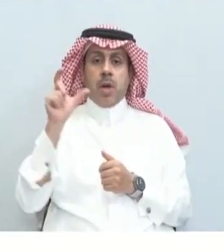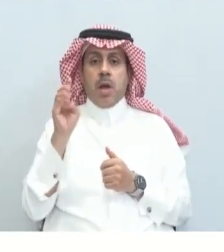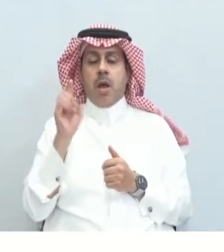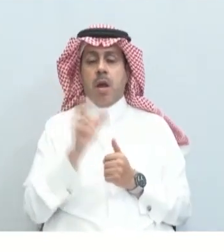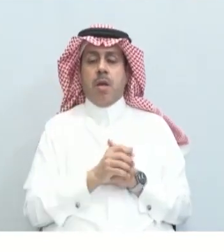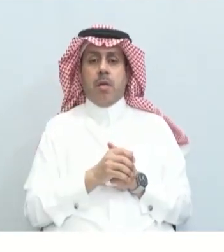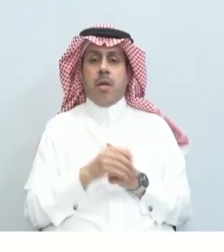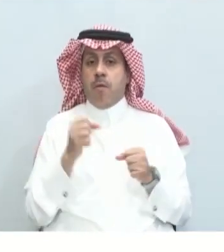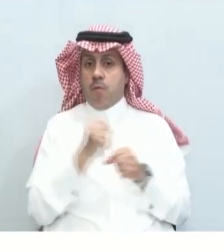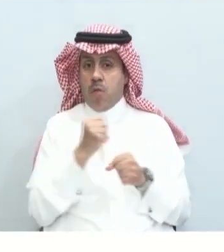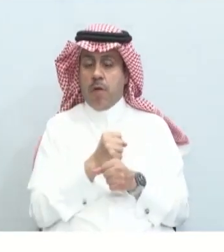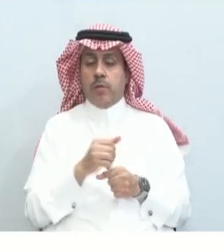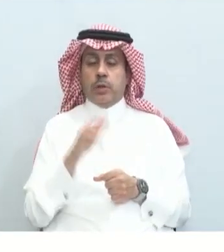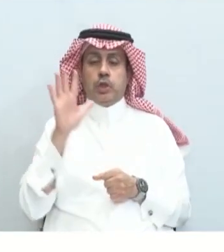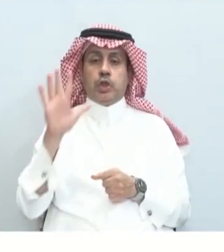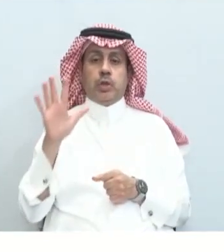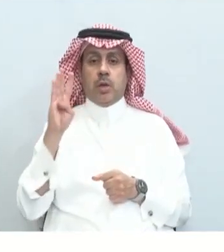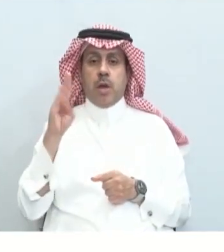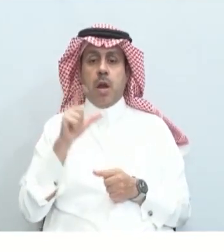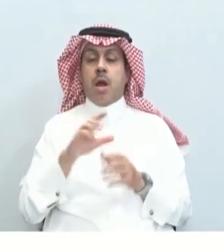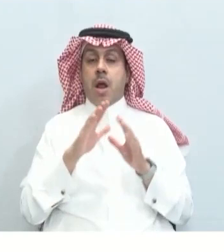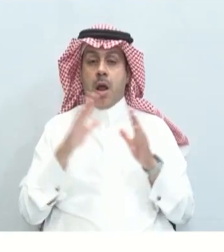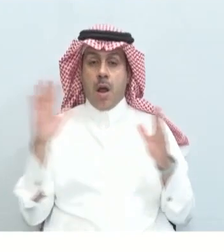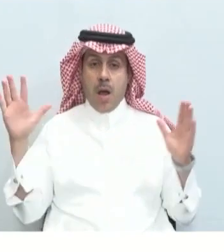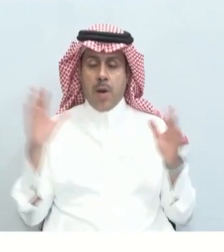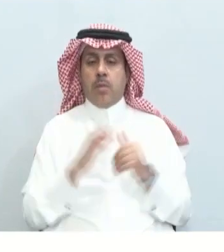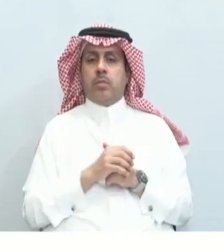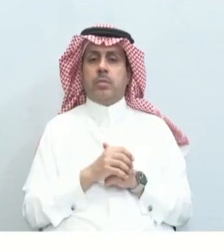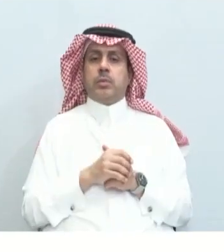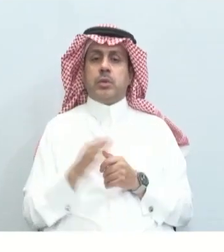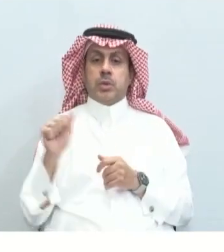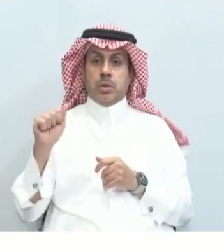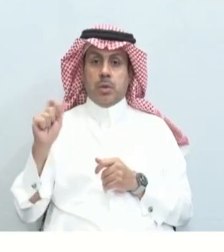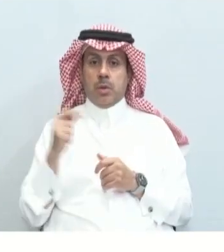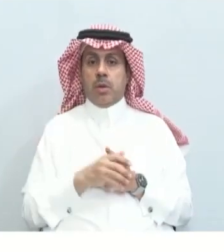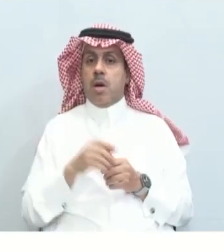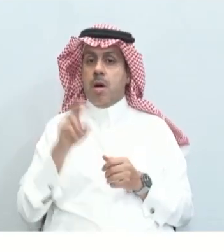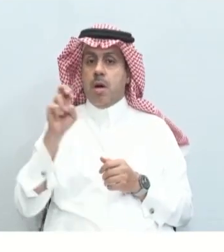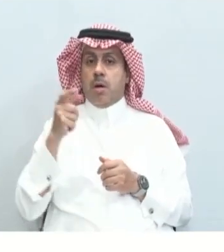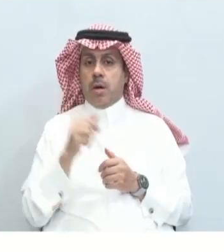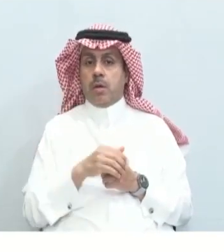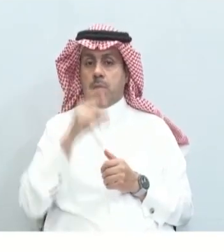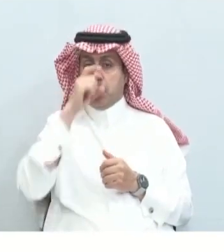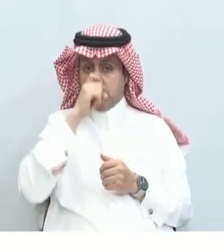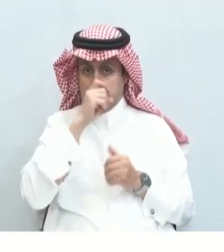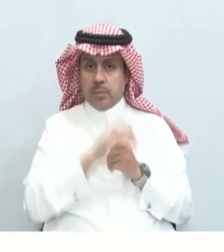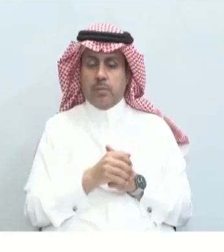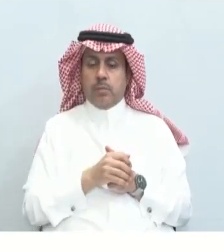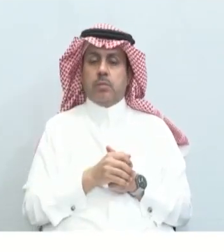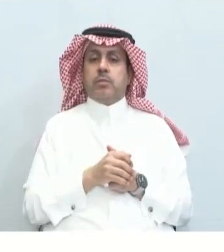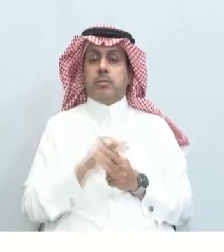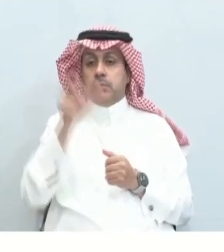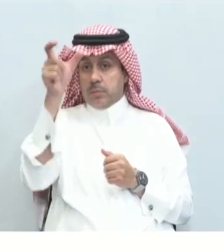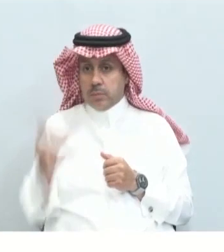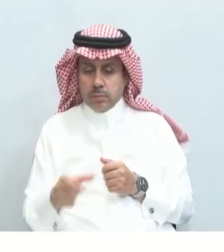بوظائفها بشكل كامل فتصدر السلطه العامه القرارات الملزمه التي يجب عليهم اتباع والاشخاص الحق في التظلم